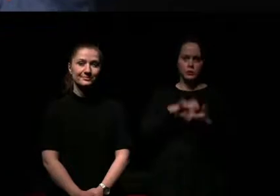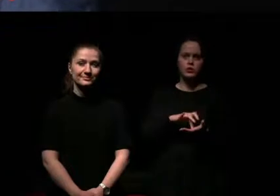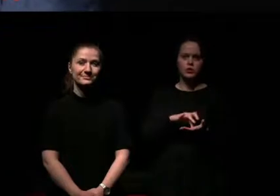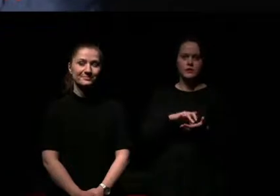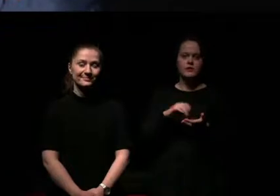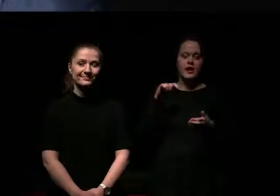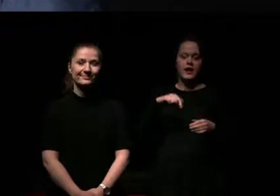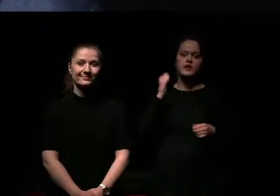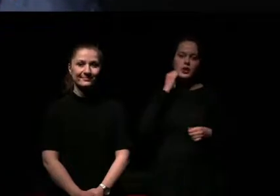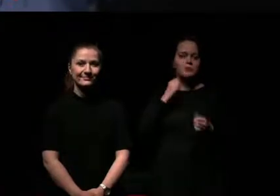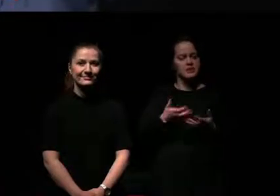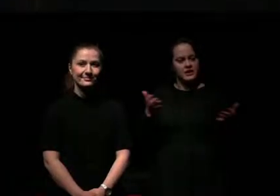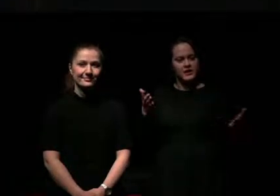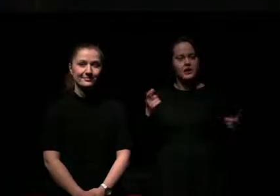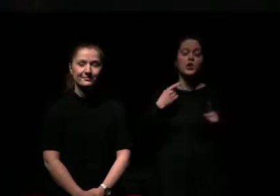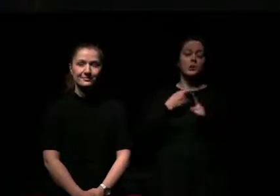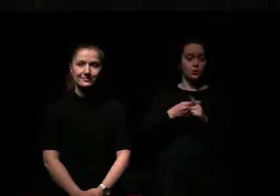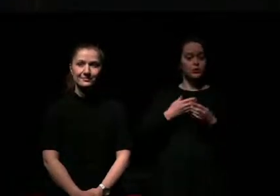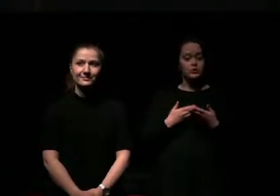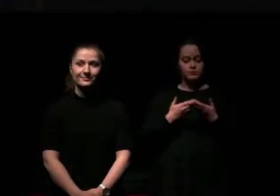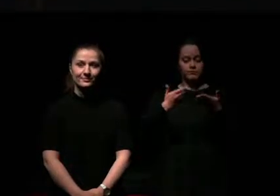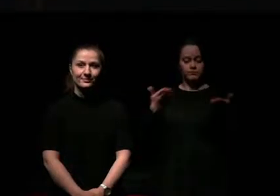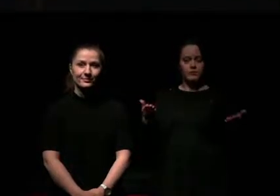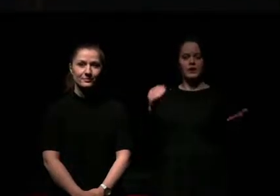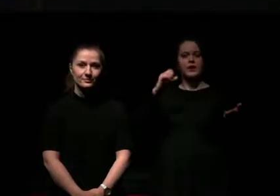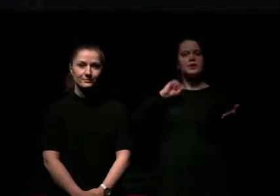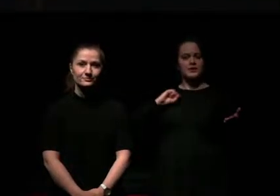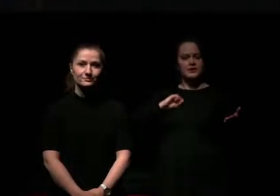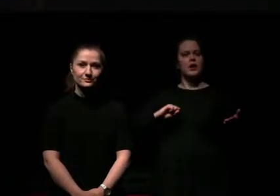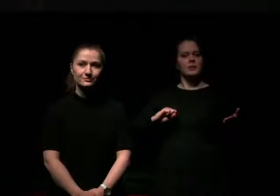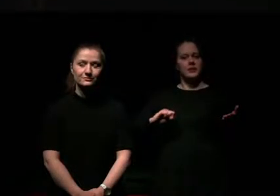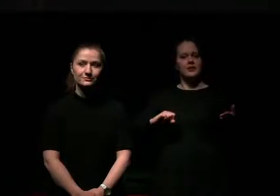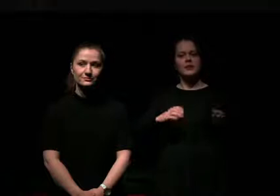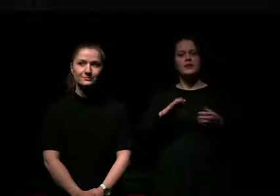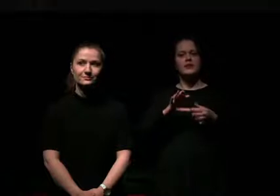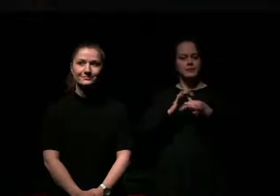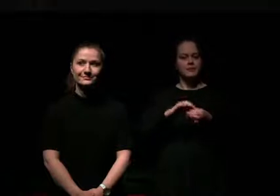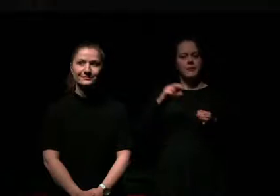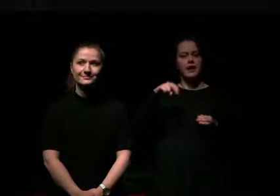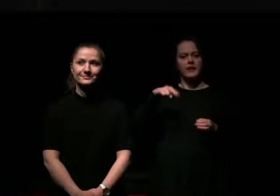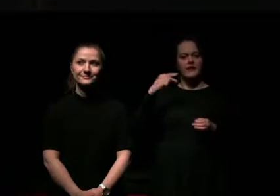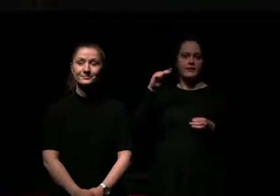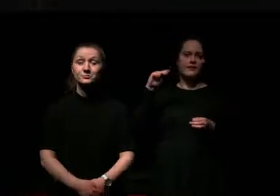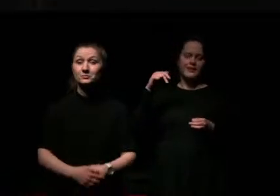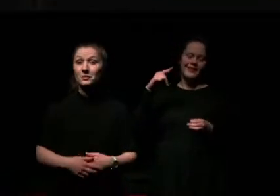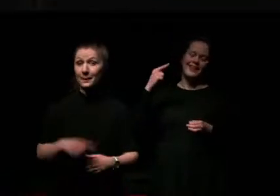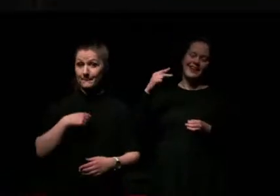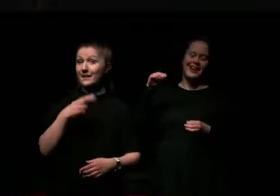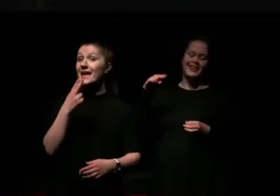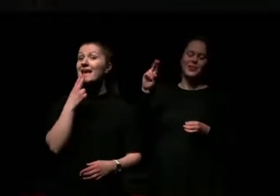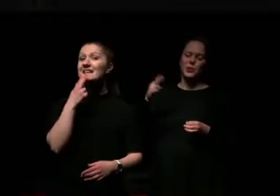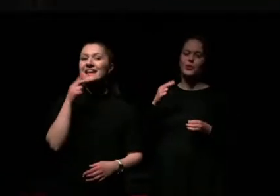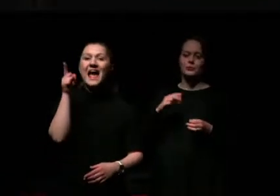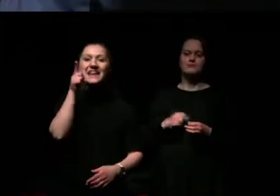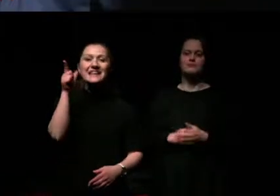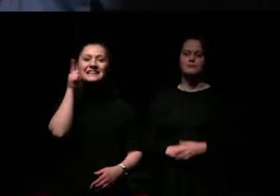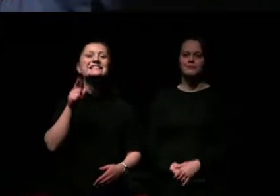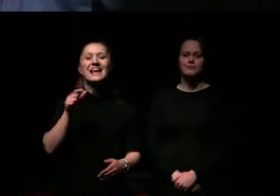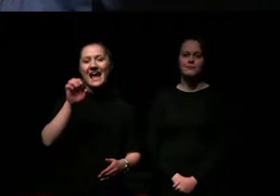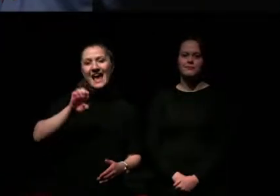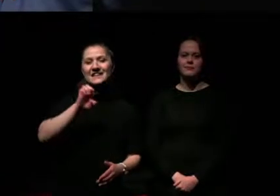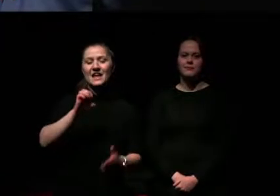Trondheim generelt, og synliggjøring av det samiske eventet nå og Trondheim for øvrig. Mitt navn er Lise Eda